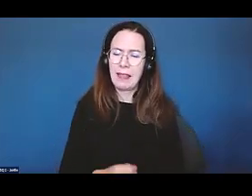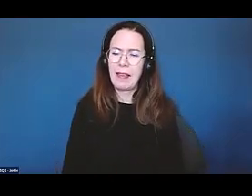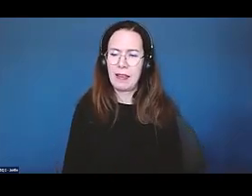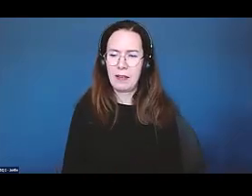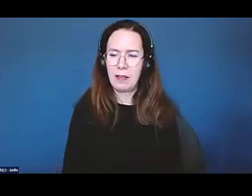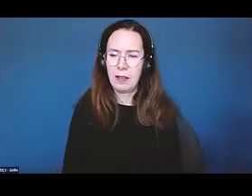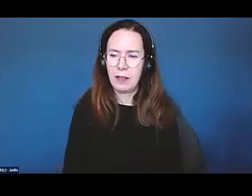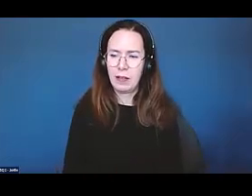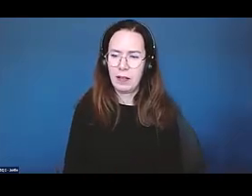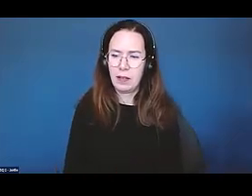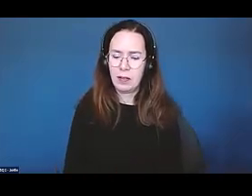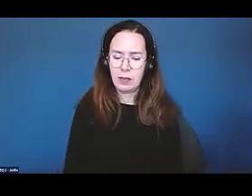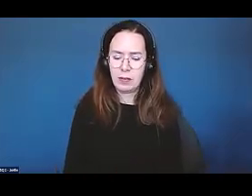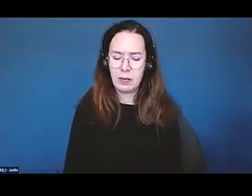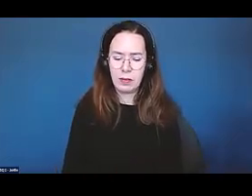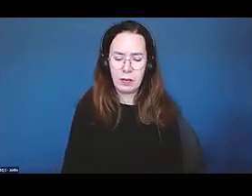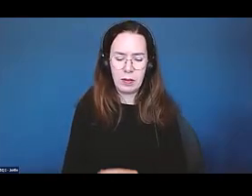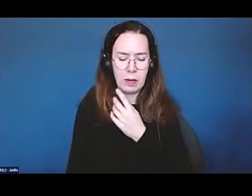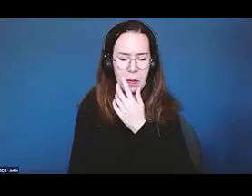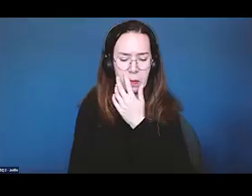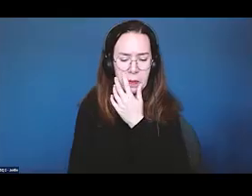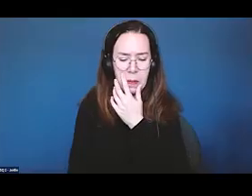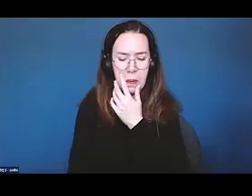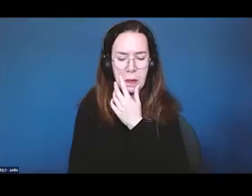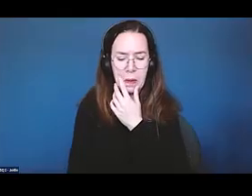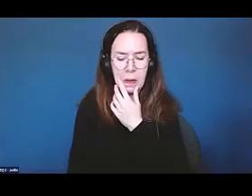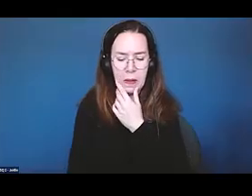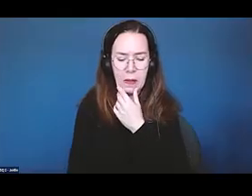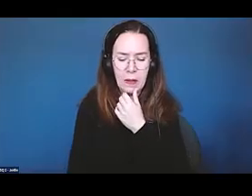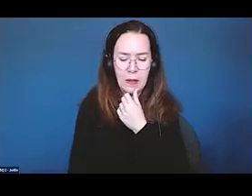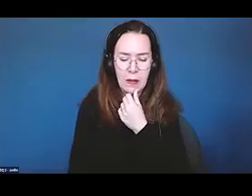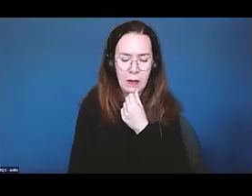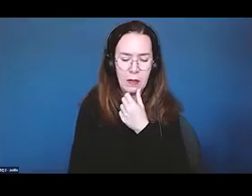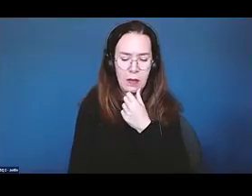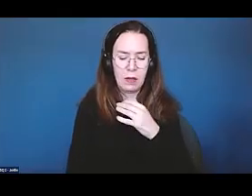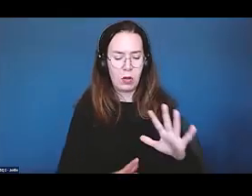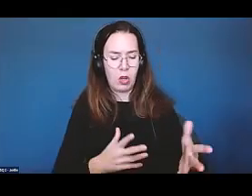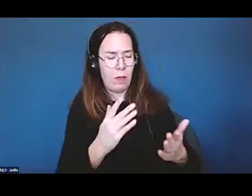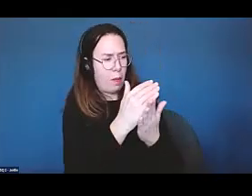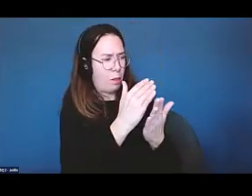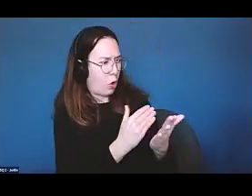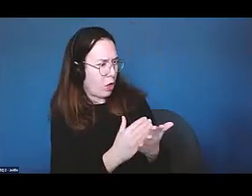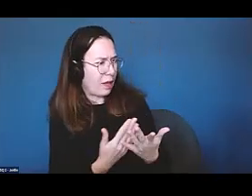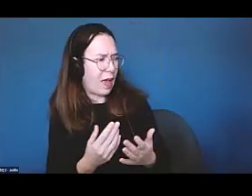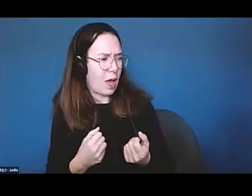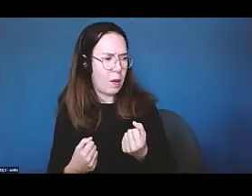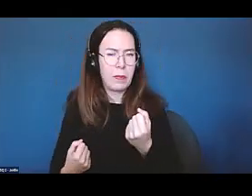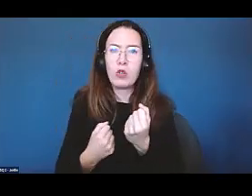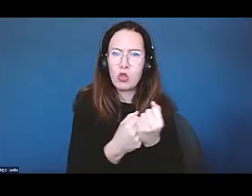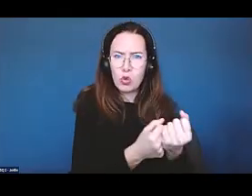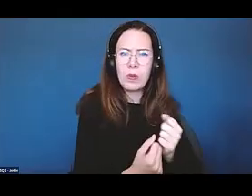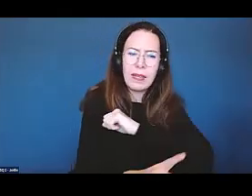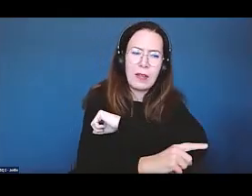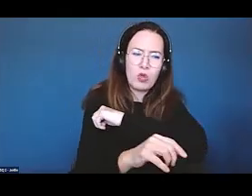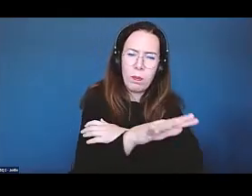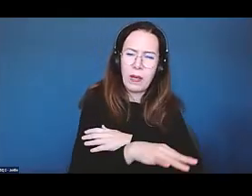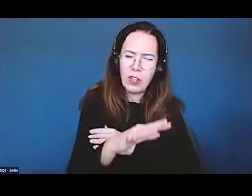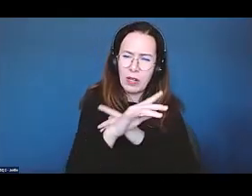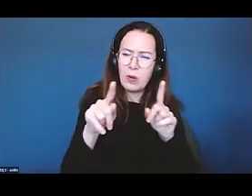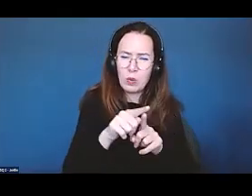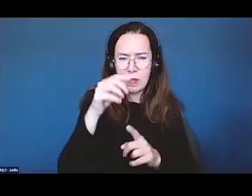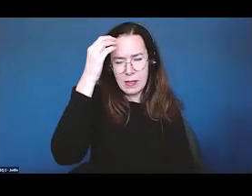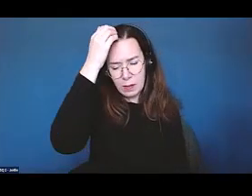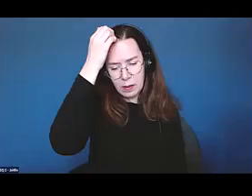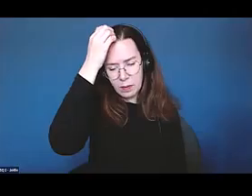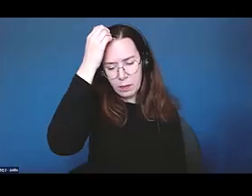santé. Elle donne la forme au programme et aux interactions avec les personnes et au soutien de notre